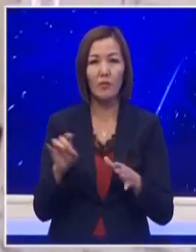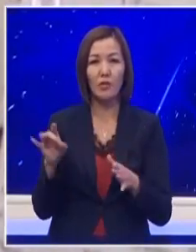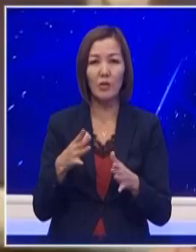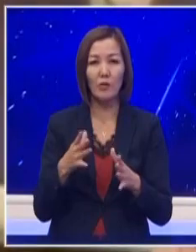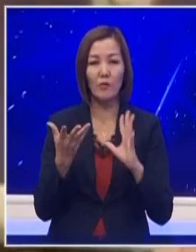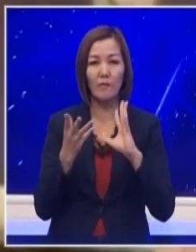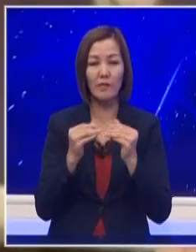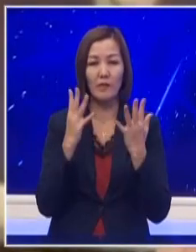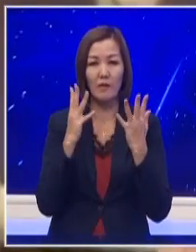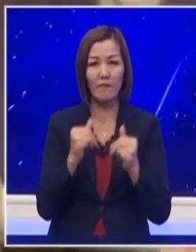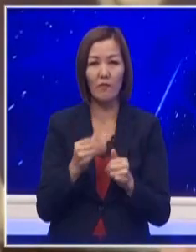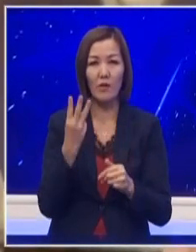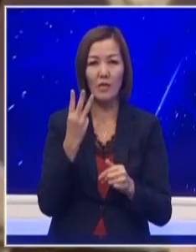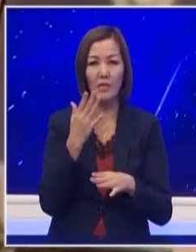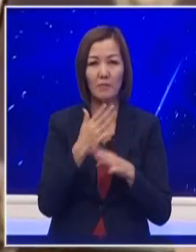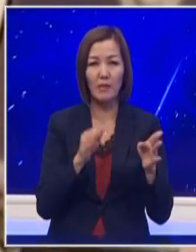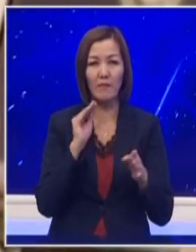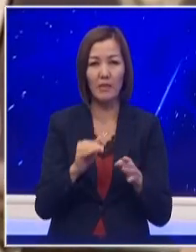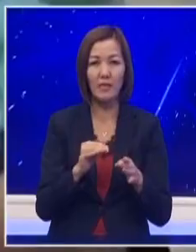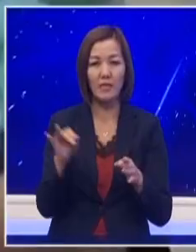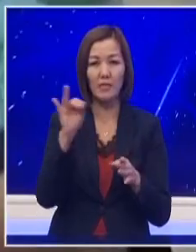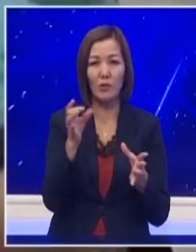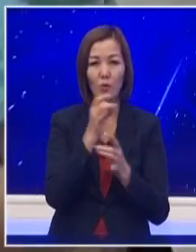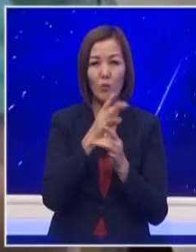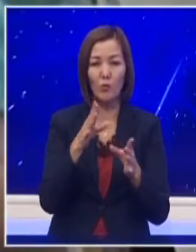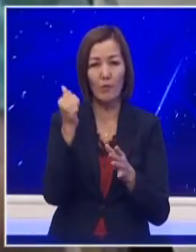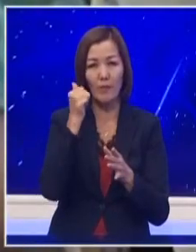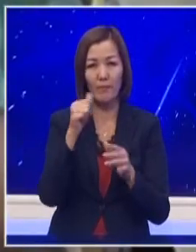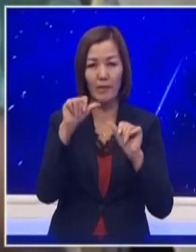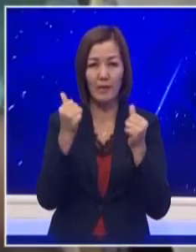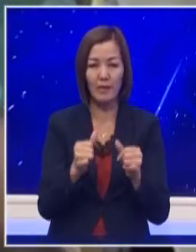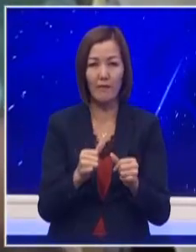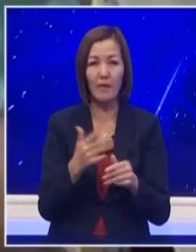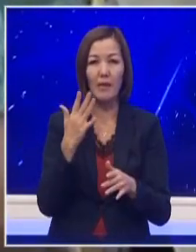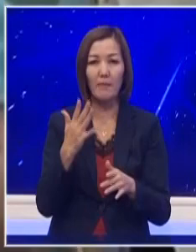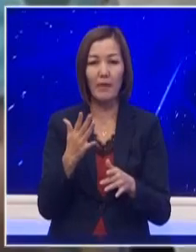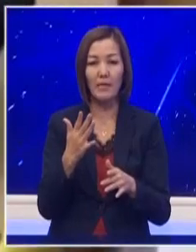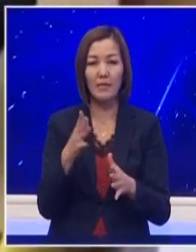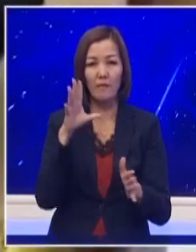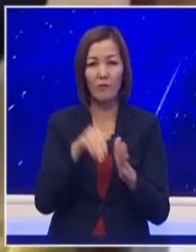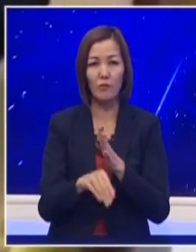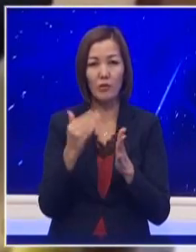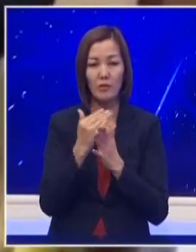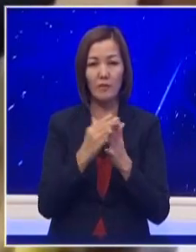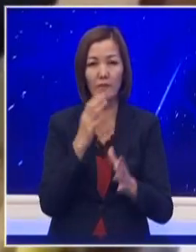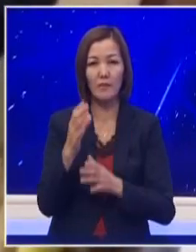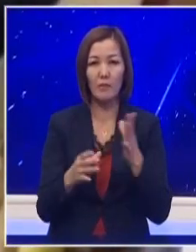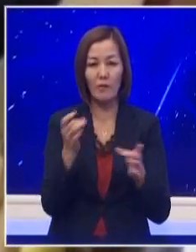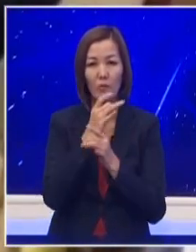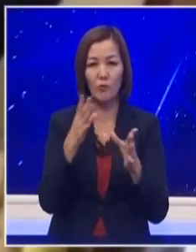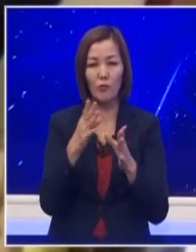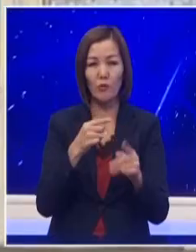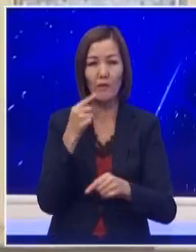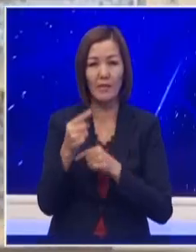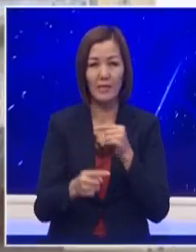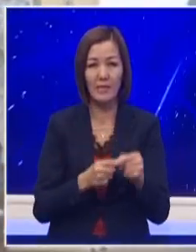в регионе насчитывается практически три с половиной тысячи историко-культурный памятников 5 из них включены список Всемирного